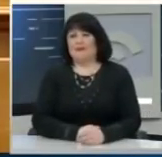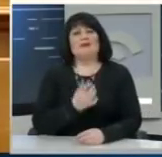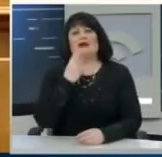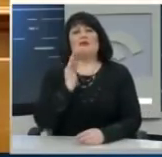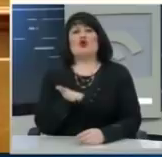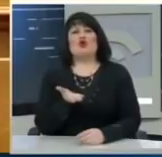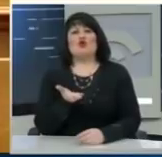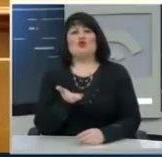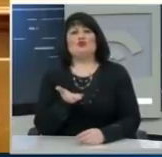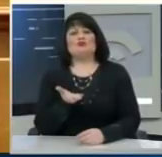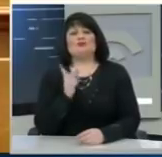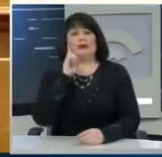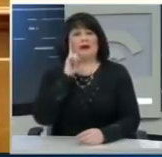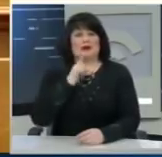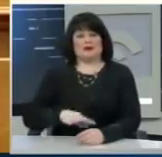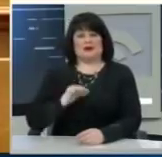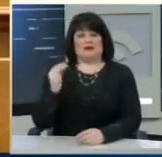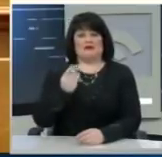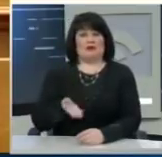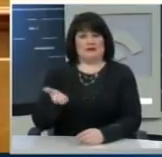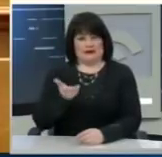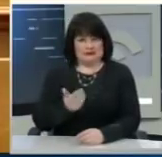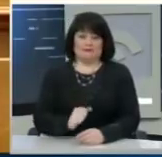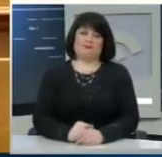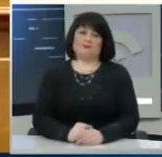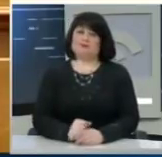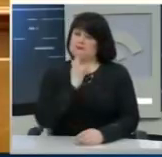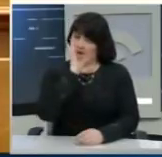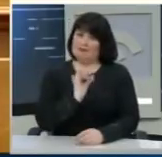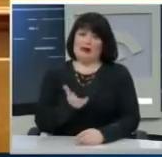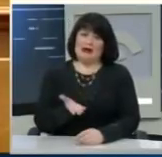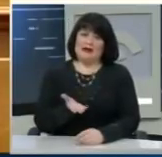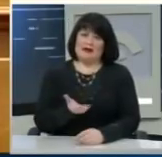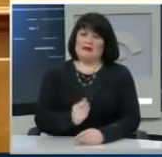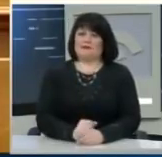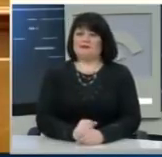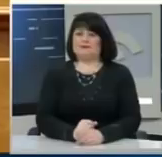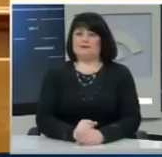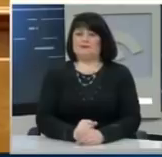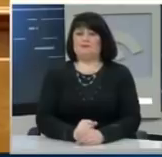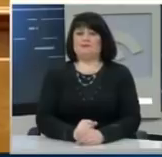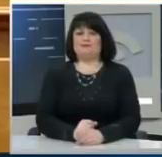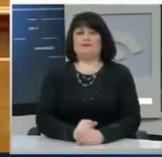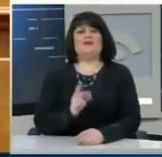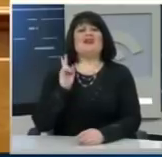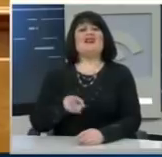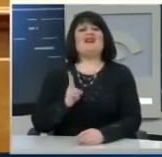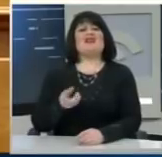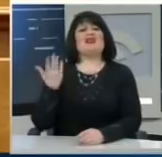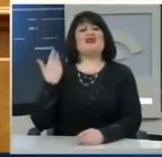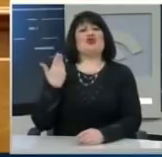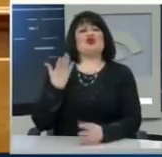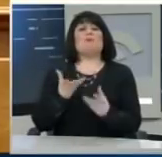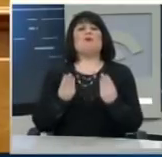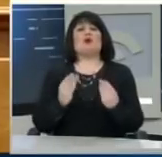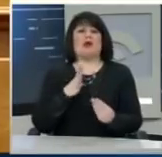Γιατί, κυρίες και κύριοι συνάδελφοι, είναι αλήθεια ότι οι κακεντρεχείς εκείνη την περίοδο ήσαν